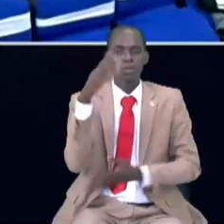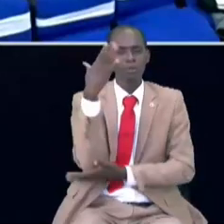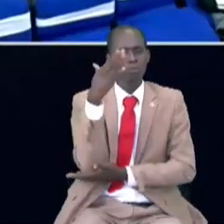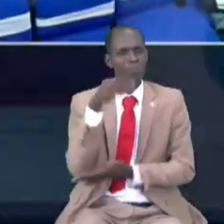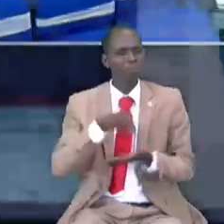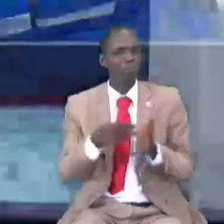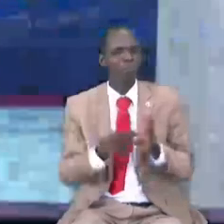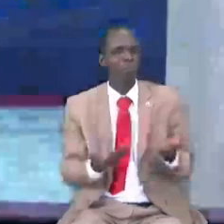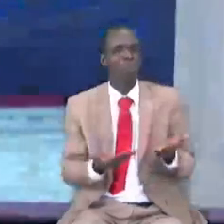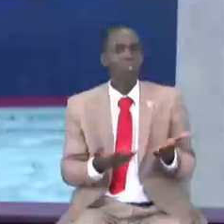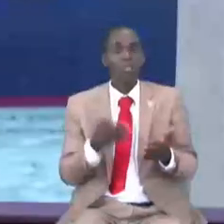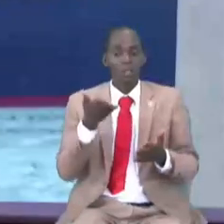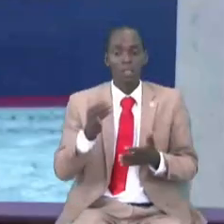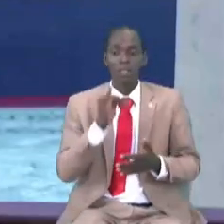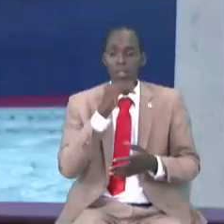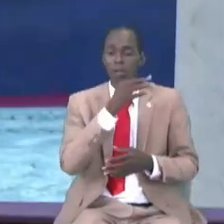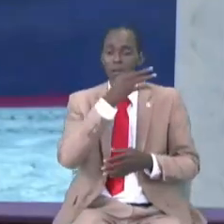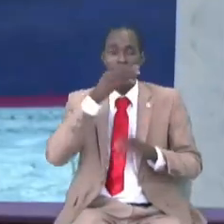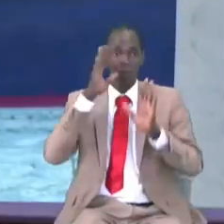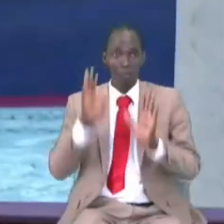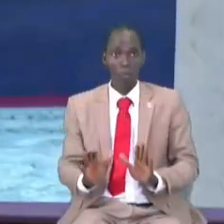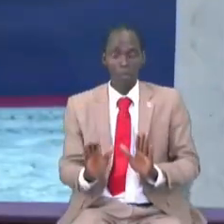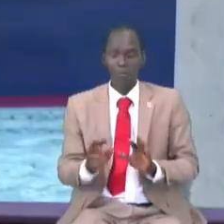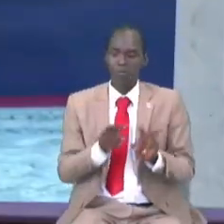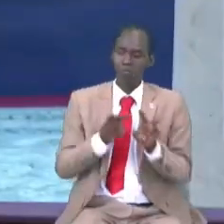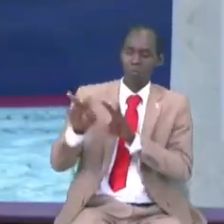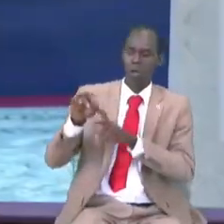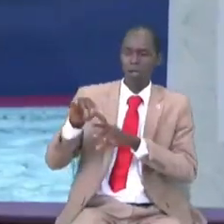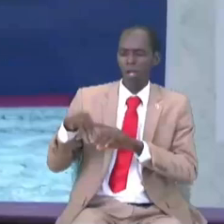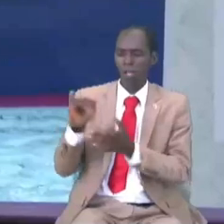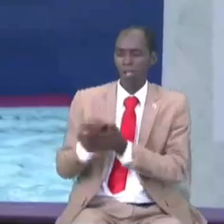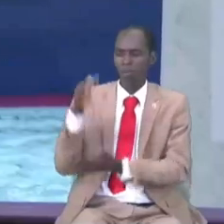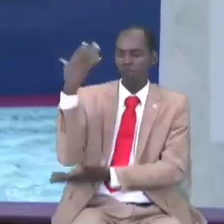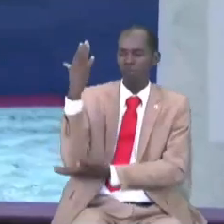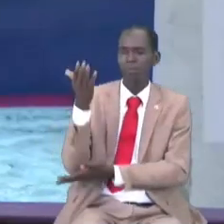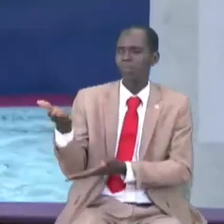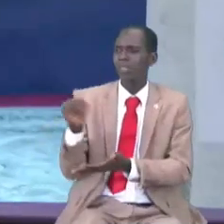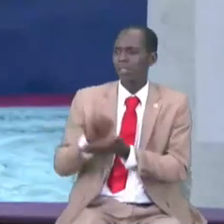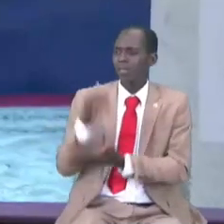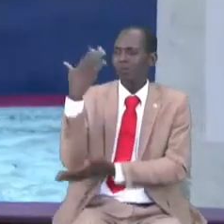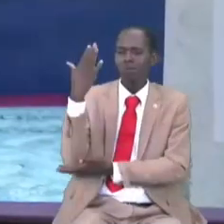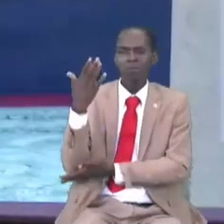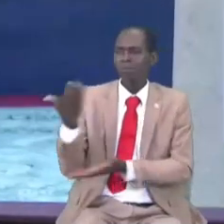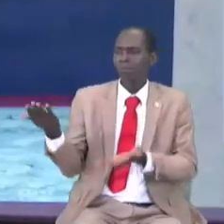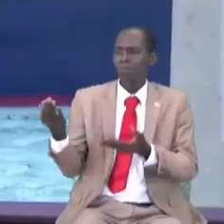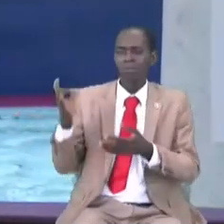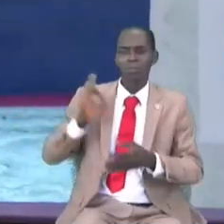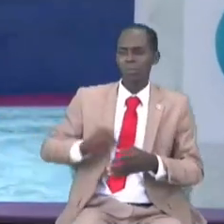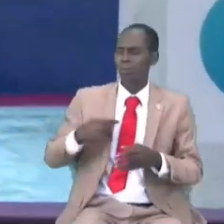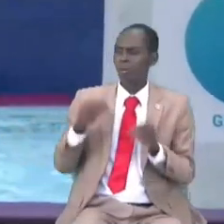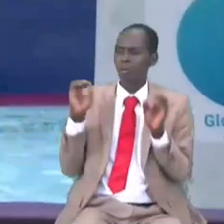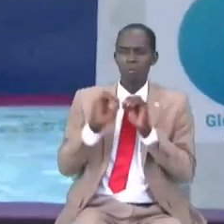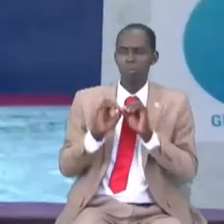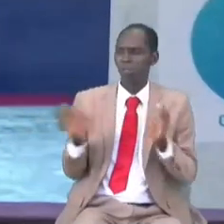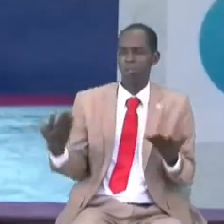qui regarde l'arbre. L'arbre occupe la terre et l'arbre n'est pas profitable. Il ne porte pas de